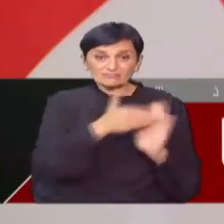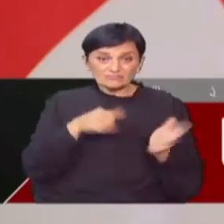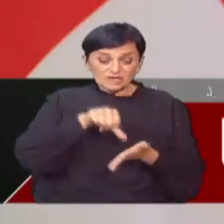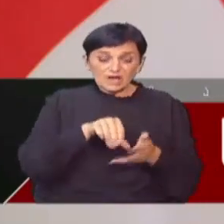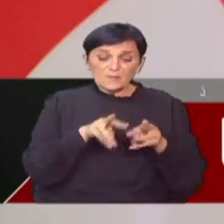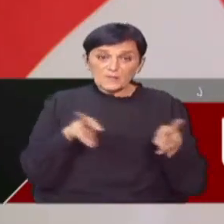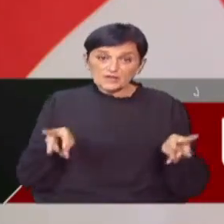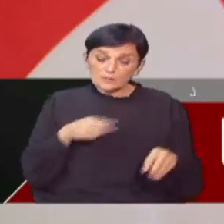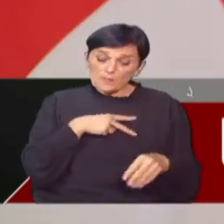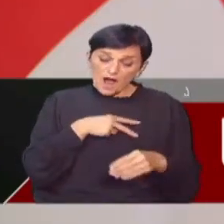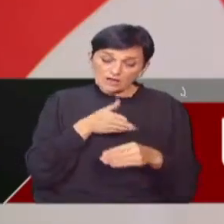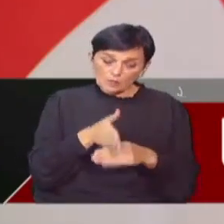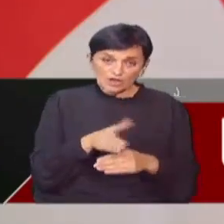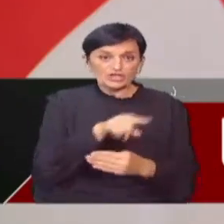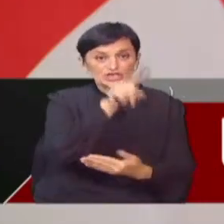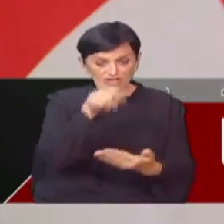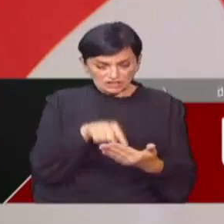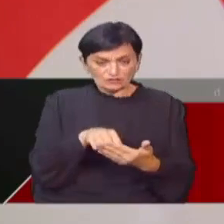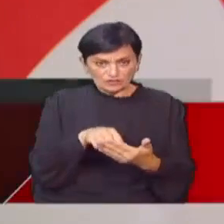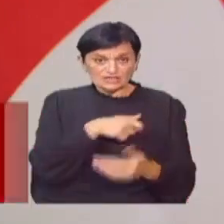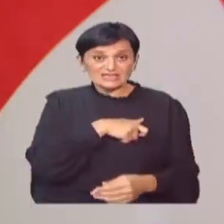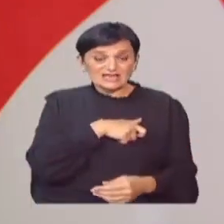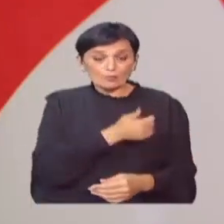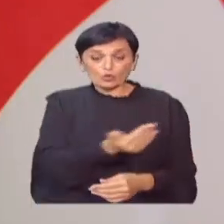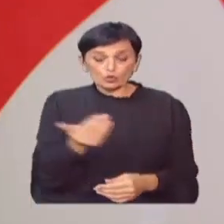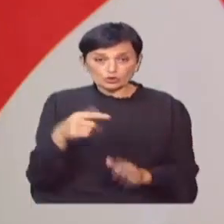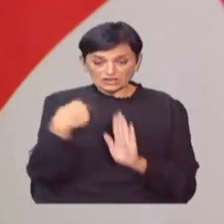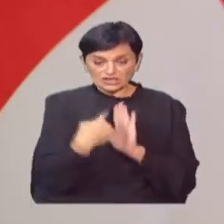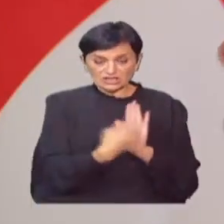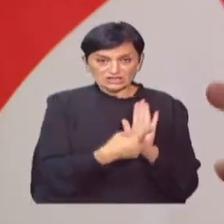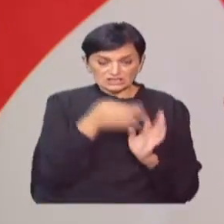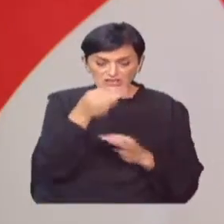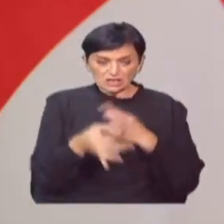მინისტრი მობრძანდება პარლამენტში და კითხვებს გასცემს დეპუტატთა მიერ დასმულ საკითხებს.